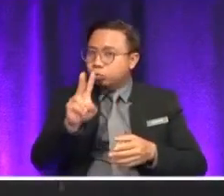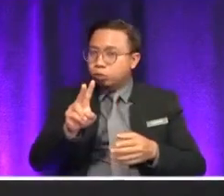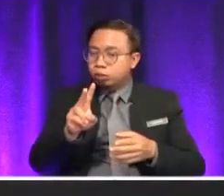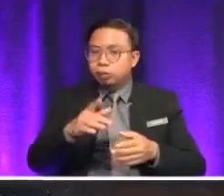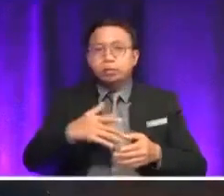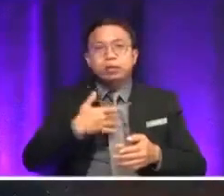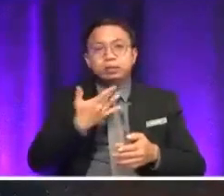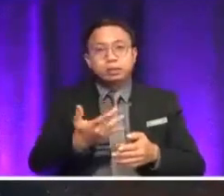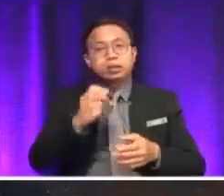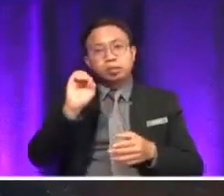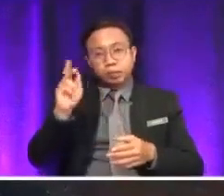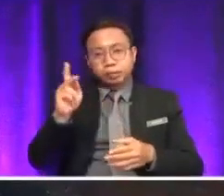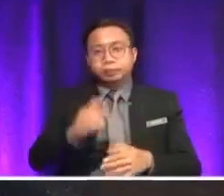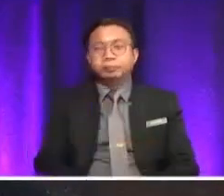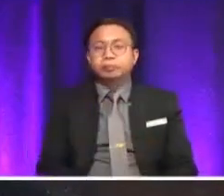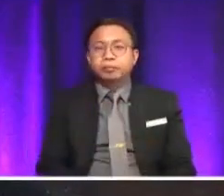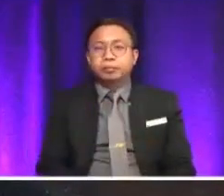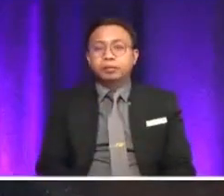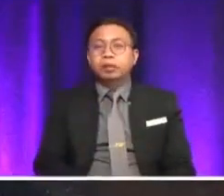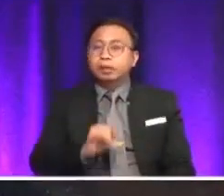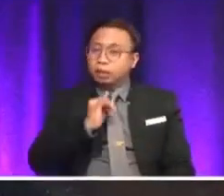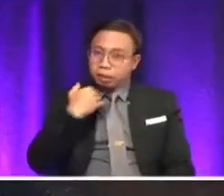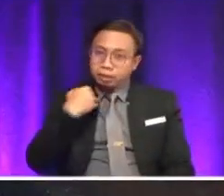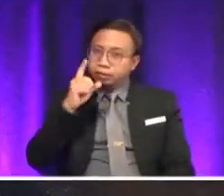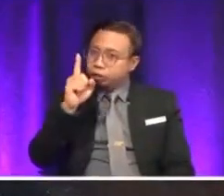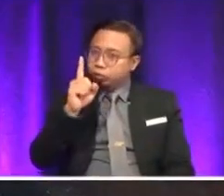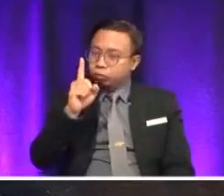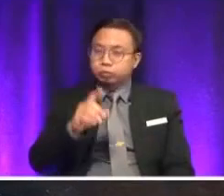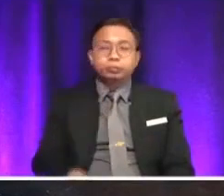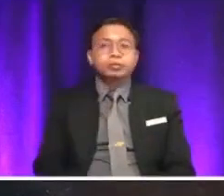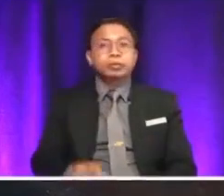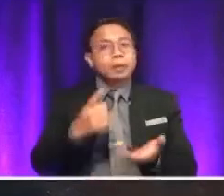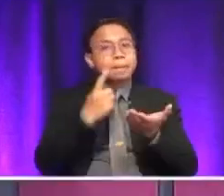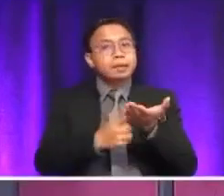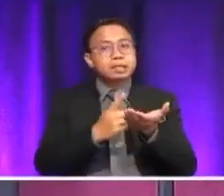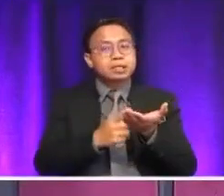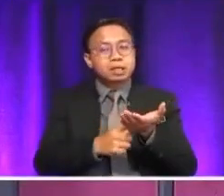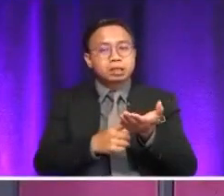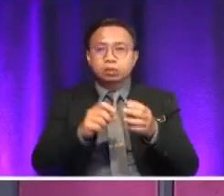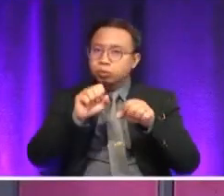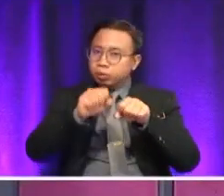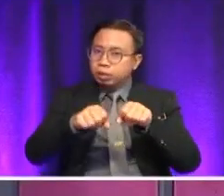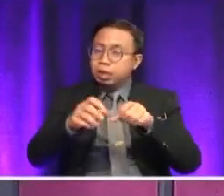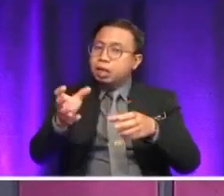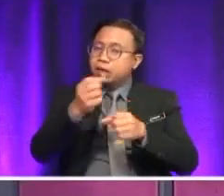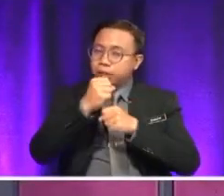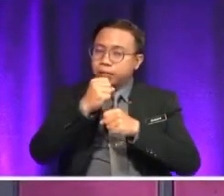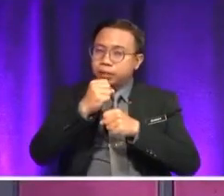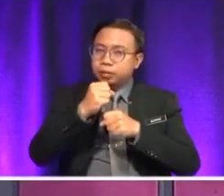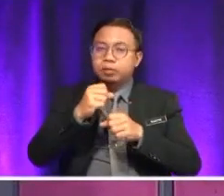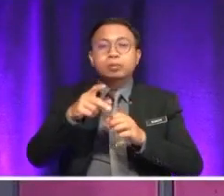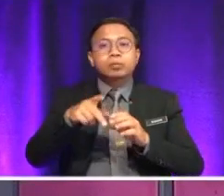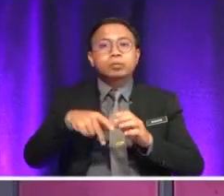kat sini kita nampak ada satu ayat di belakang tu. Okey. Berbincang supaya mendapat kata putus, berpuas